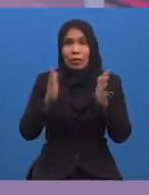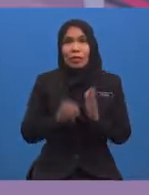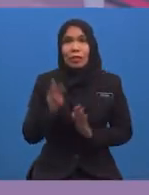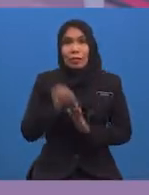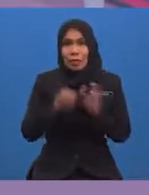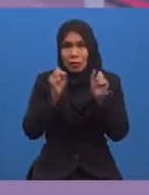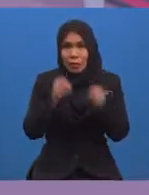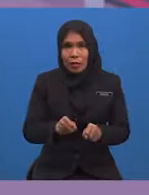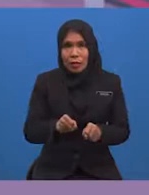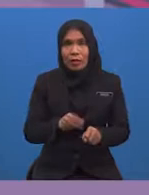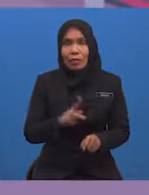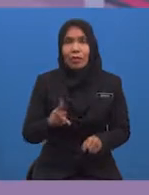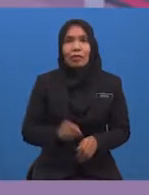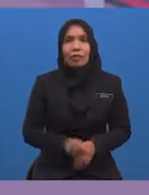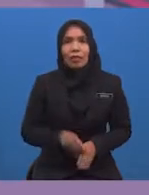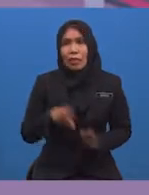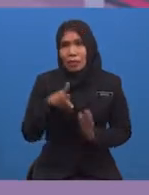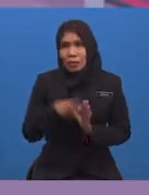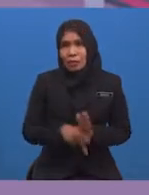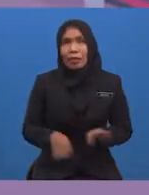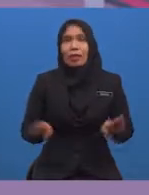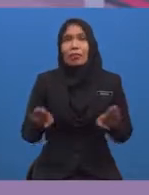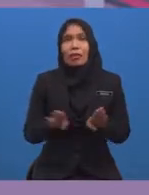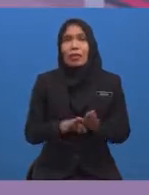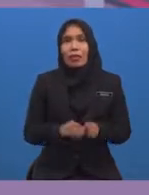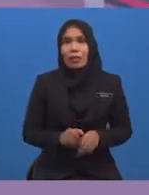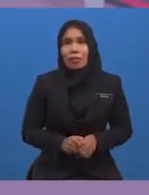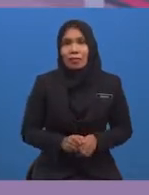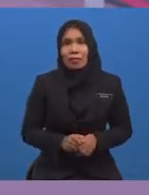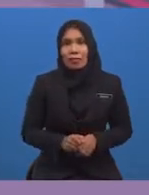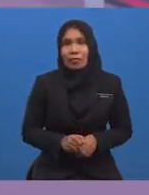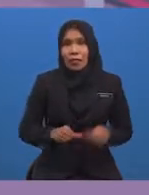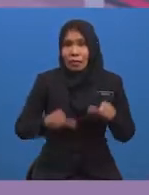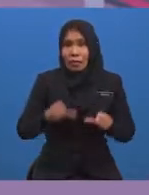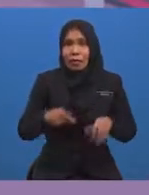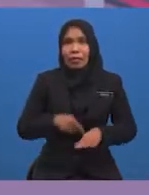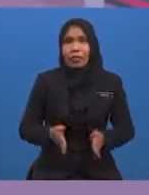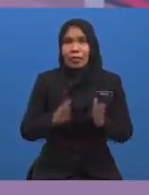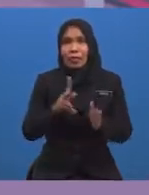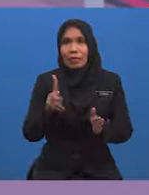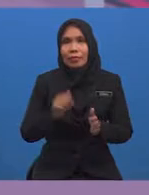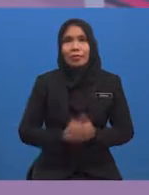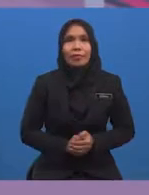Kegiatan tersebut berbeza-beza mengikut kesesuaian bentuk muka bumi.